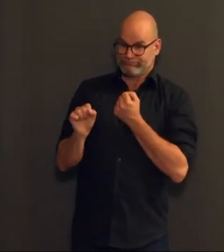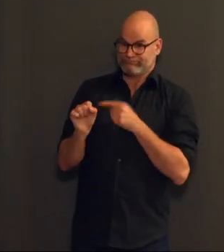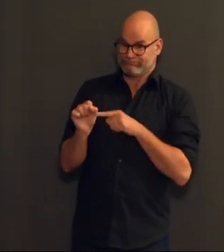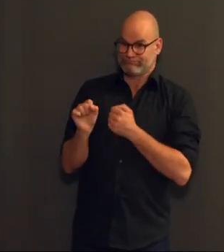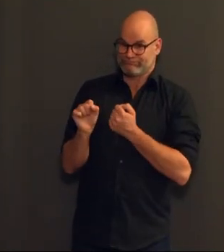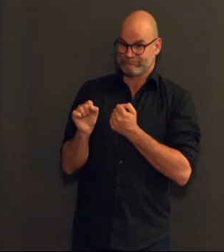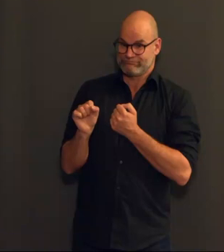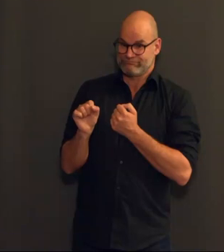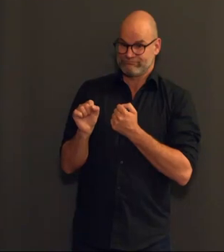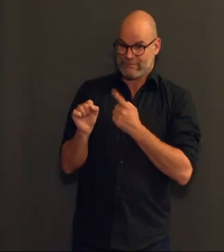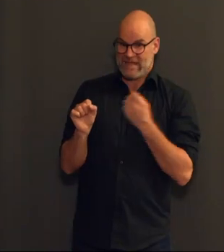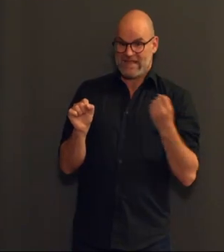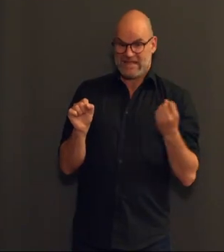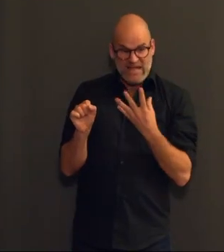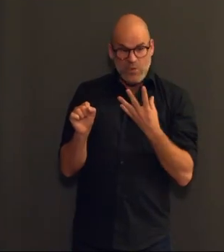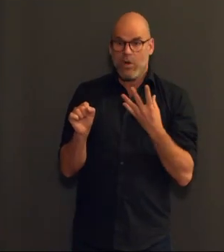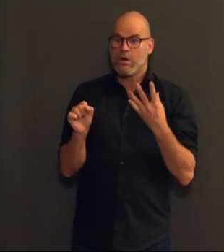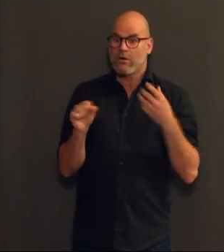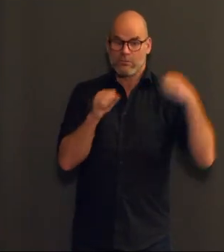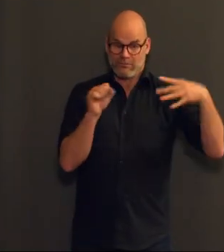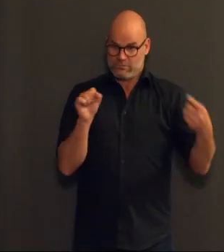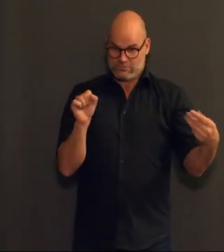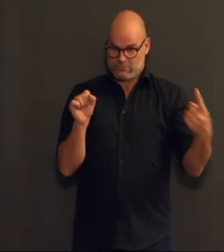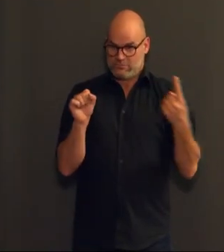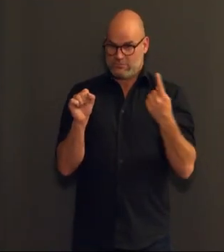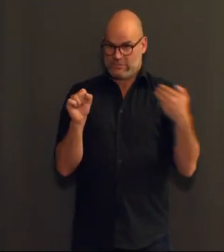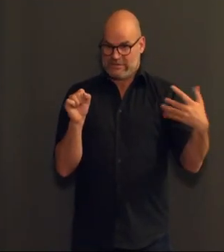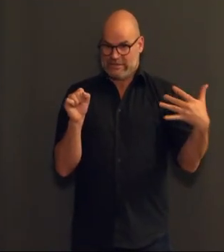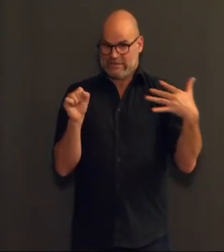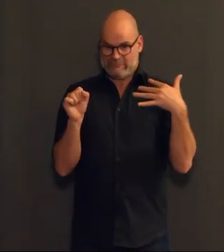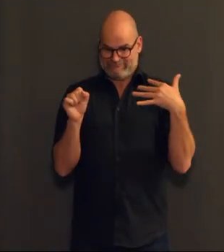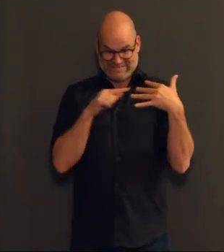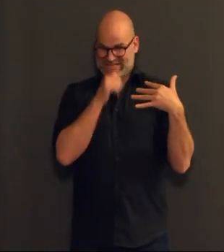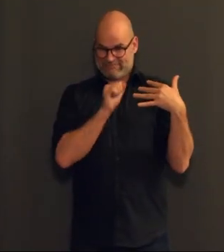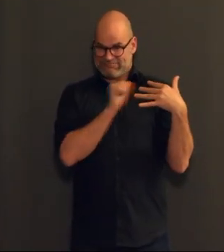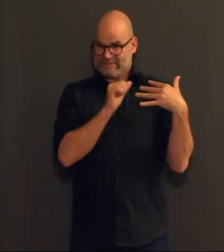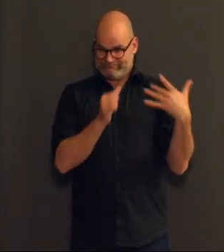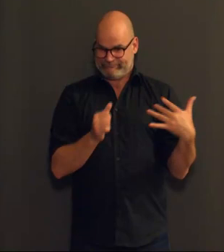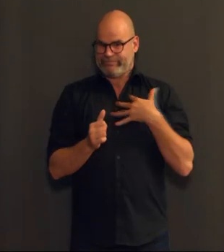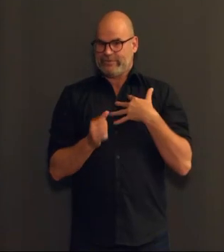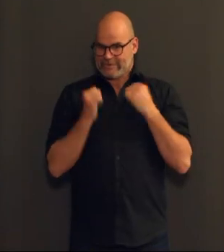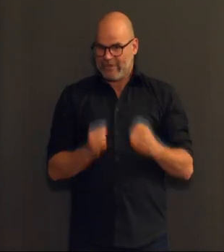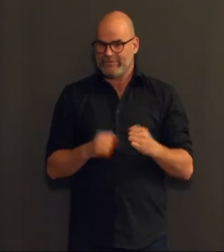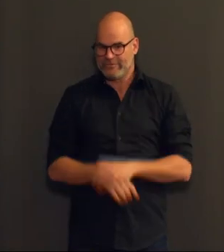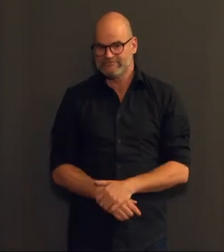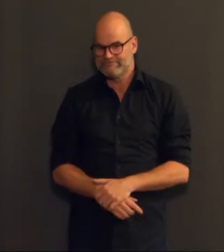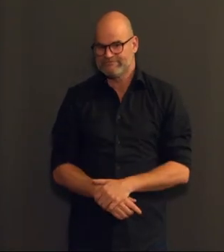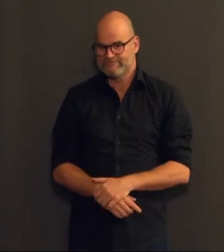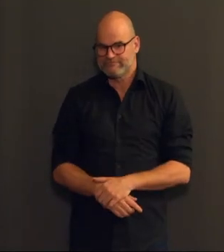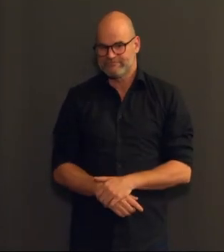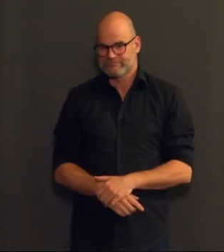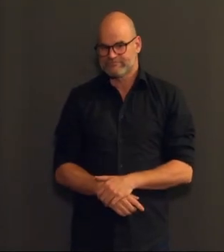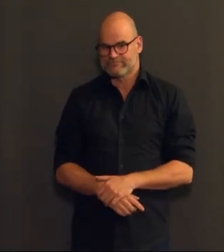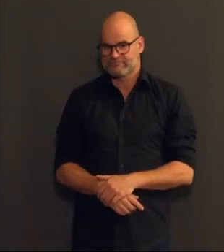deze nieuwe varianten. Omdat die antistoffen minder goed werken, kan het zijn dat men toch nog besmet